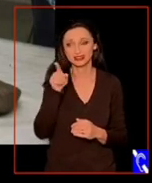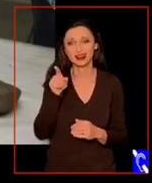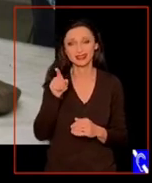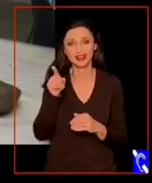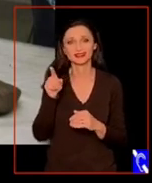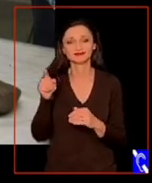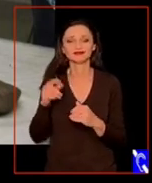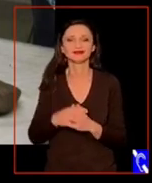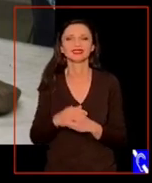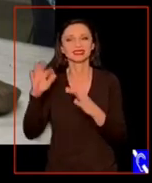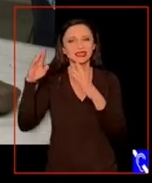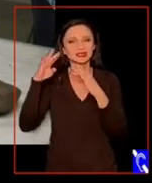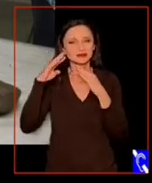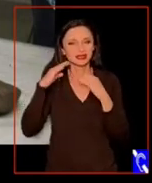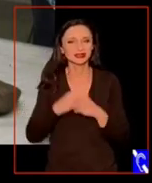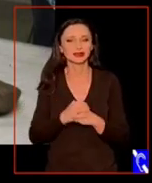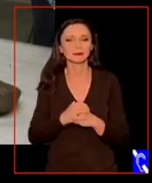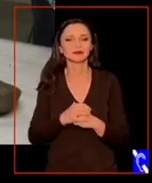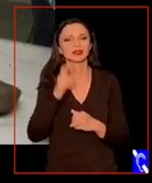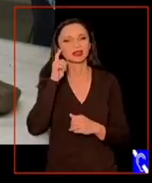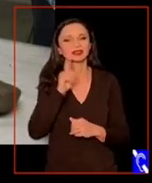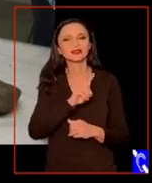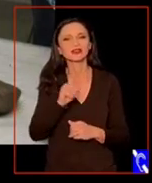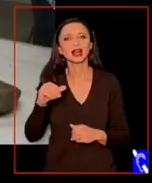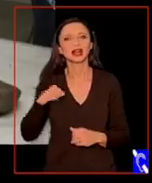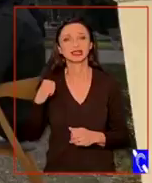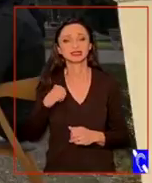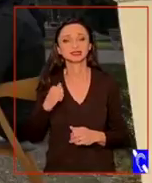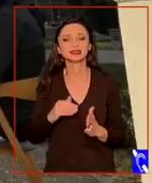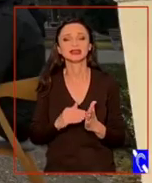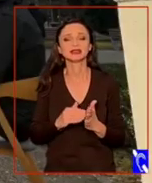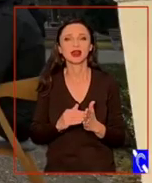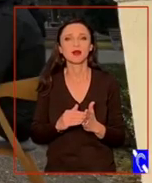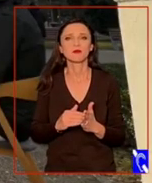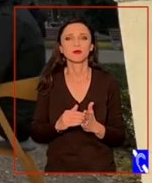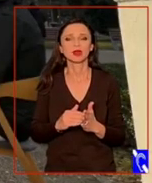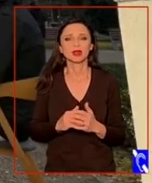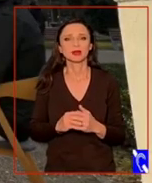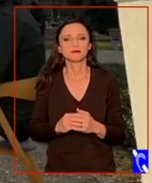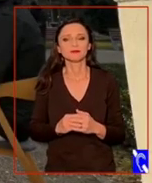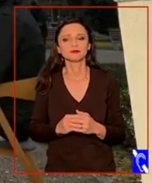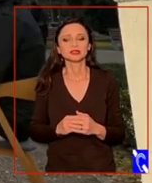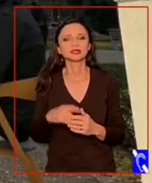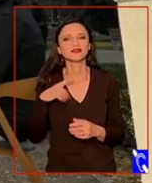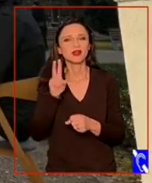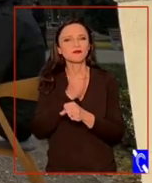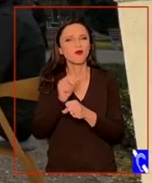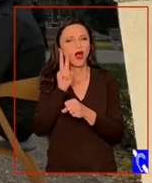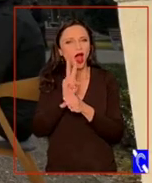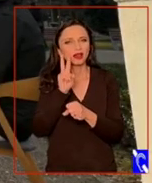fiecare tânăr ar trebui să acorde mai mult